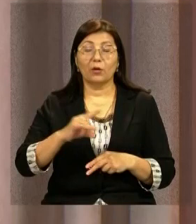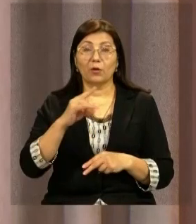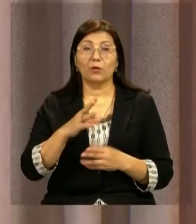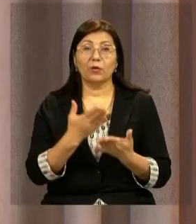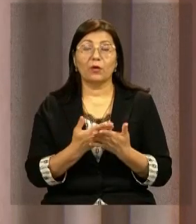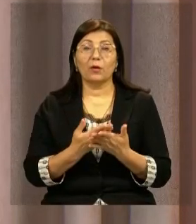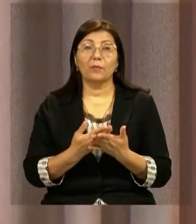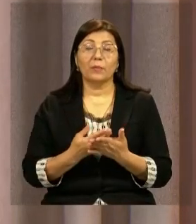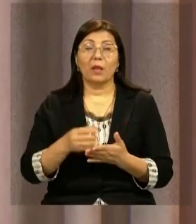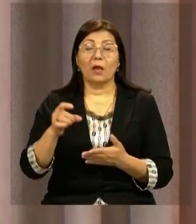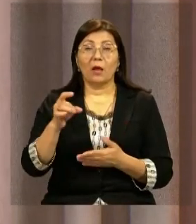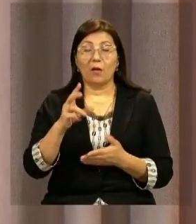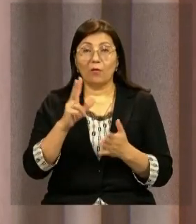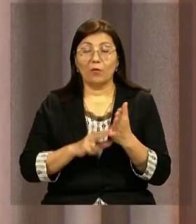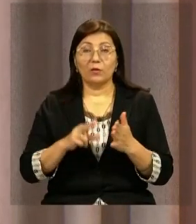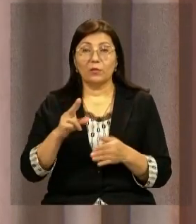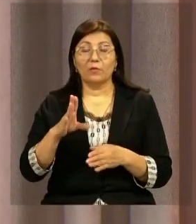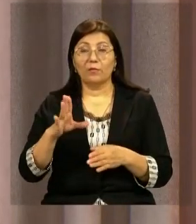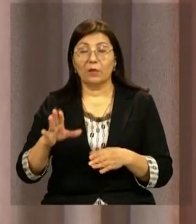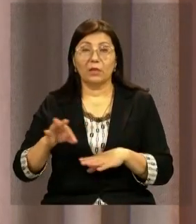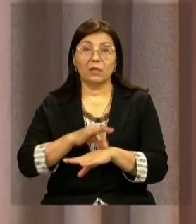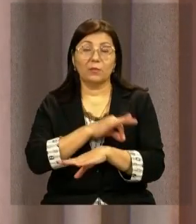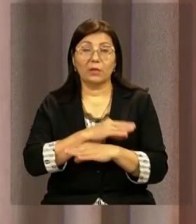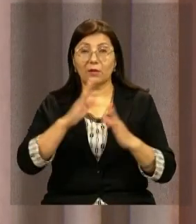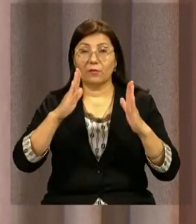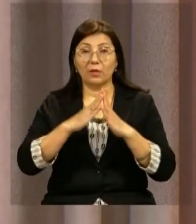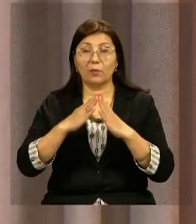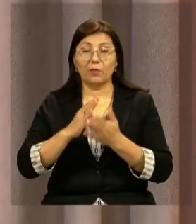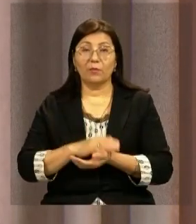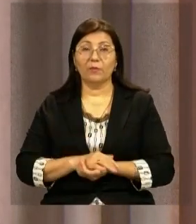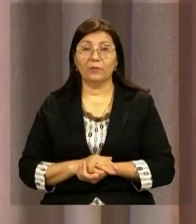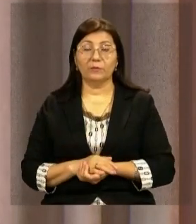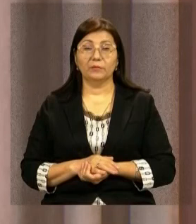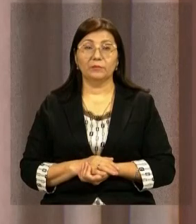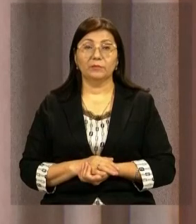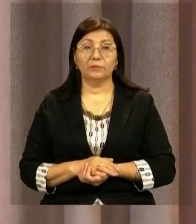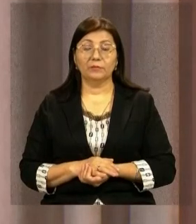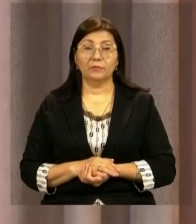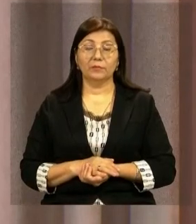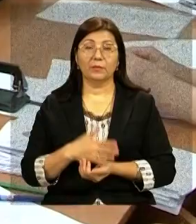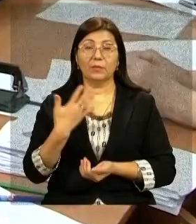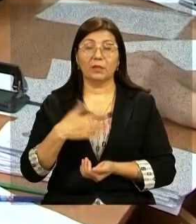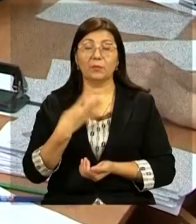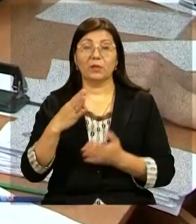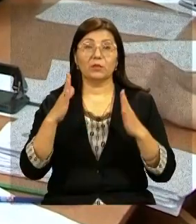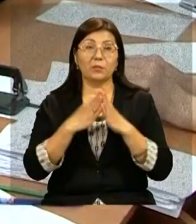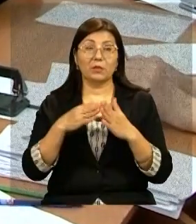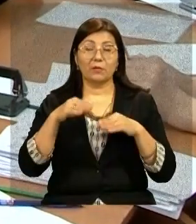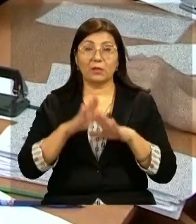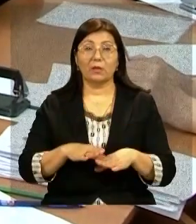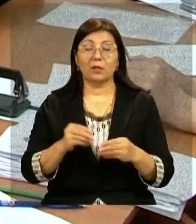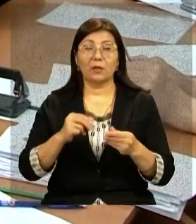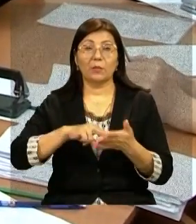порядка 1,5 миллиарда тенге. Мы планируем то, что в Ургийском районе у нас еще вода не прошла. Это 54 дома. Из местного